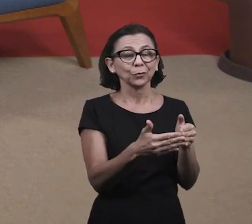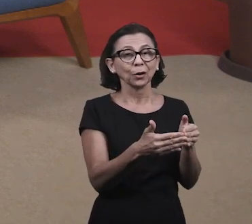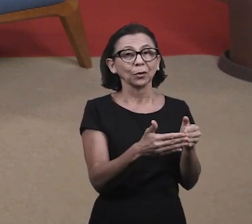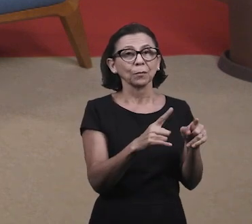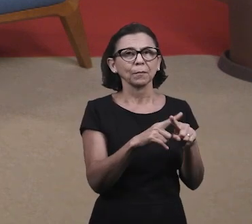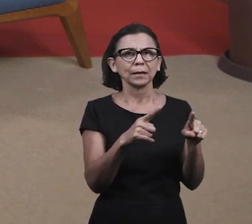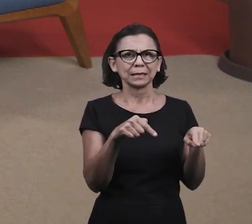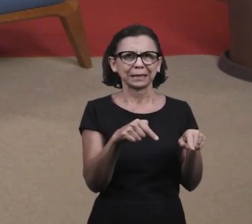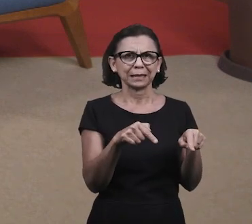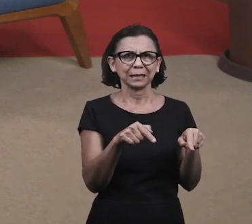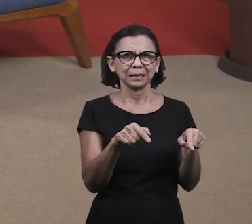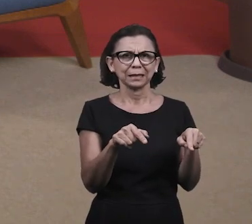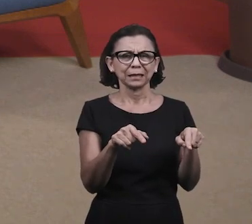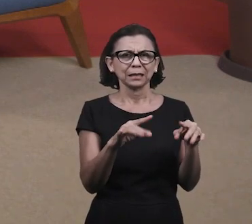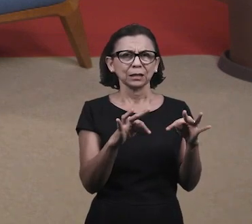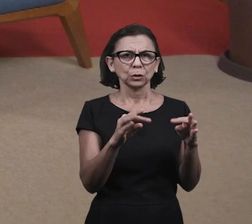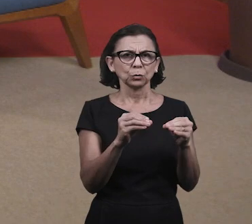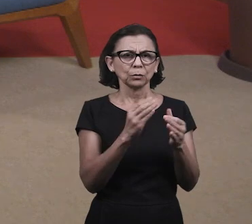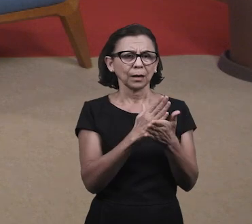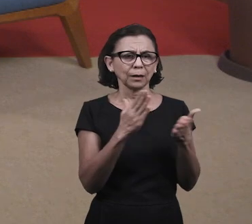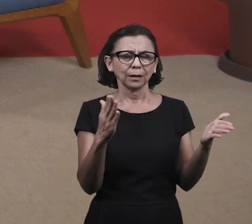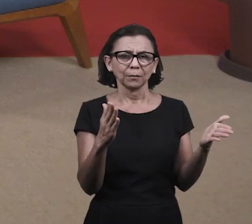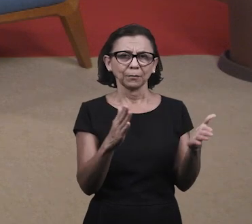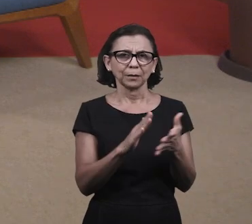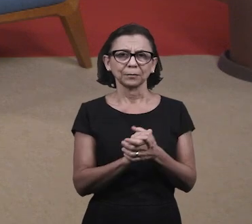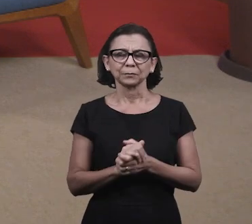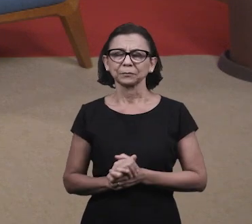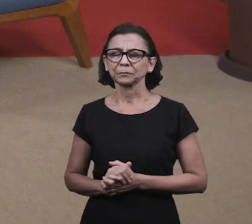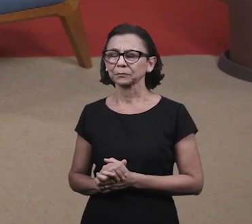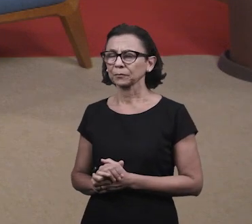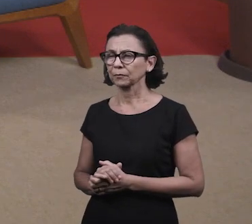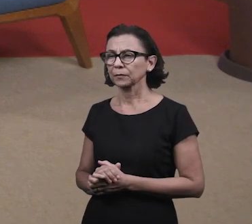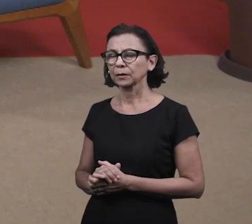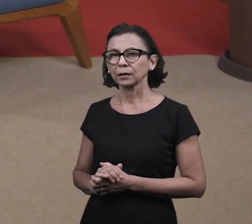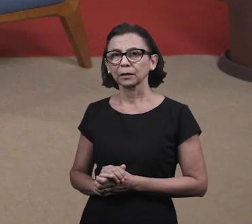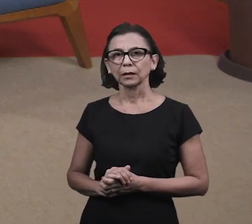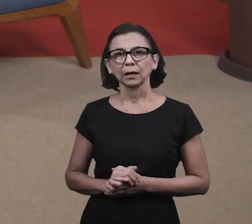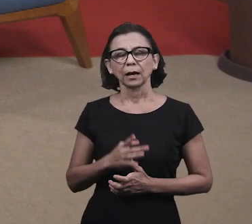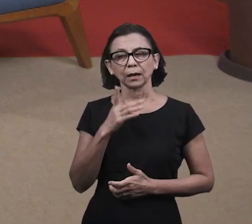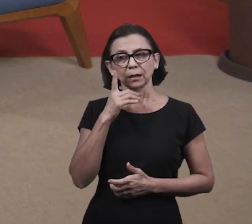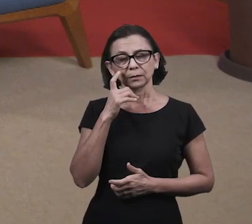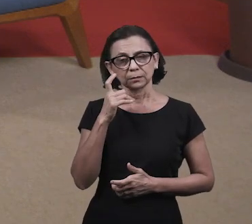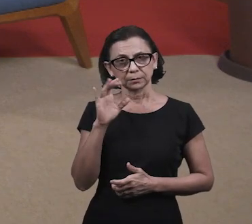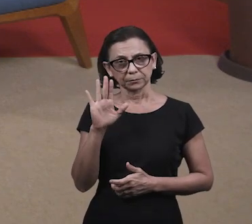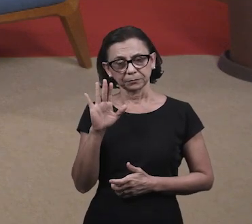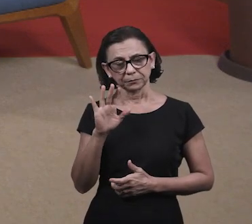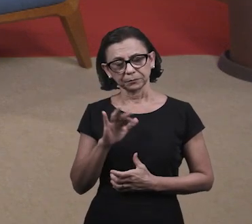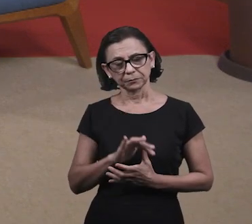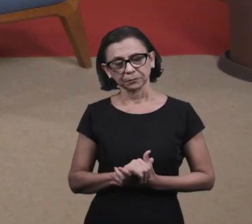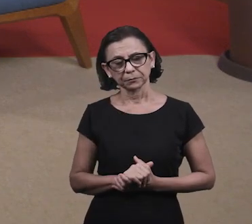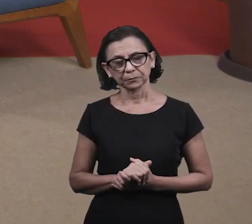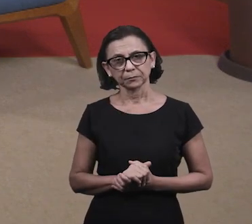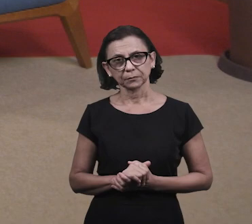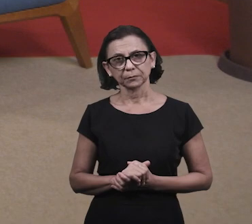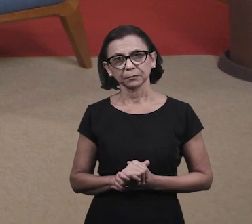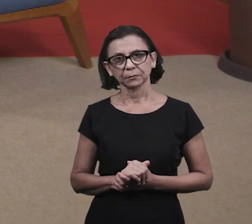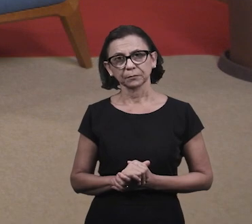des fois, l'intérêt de l'homme, c'est les choses d'en bas, du monde. Mais tout cela passe. Un détail, une observation.